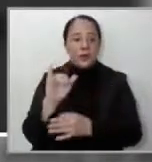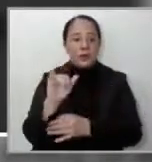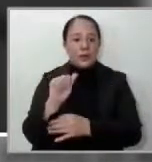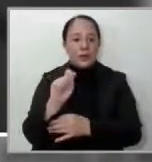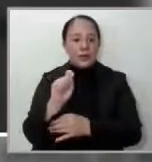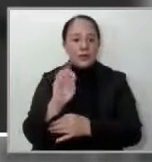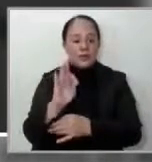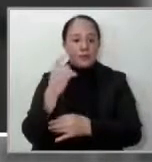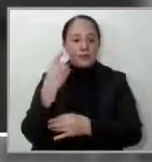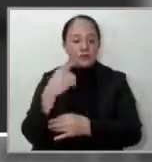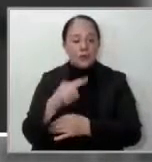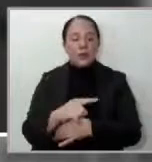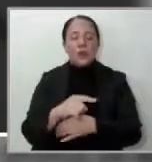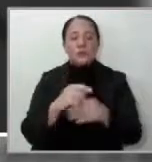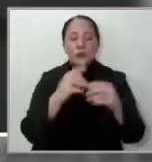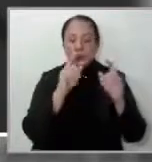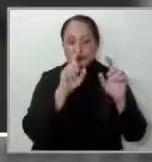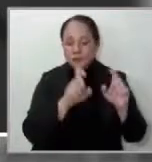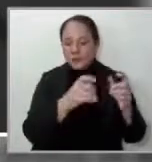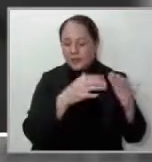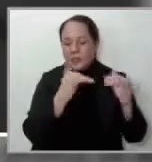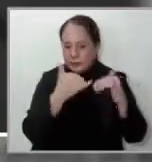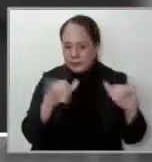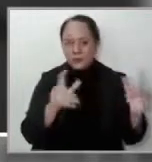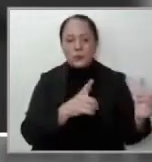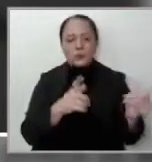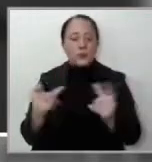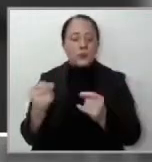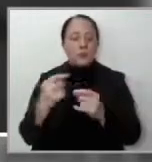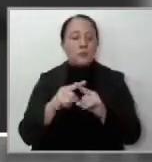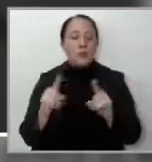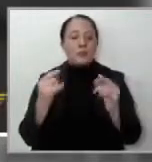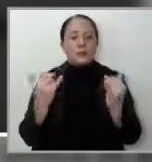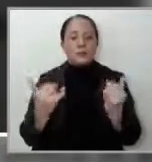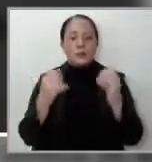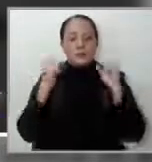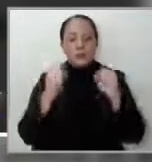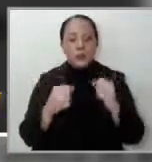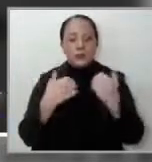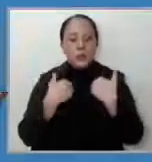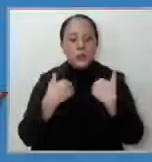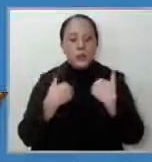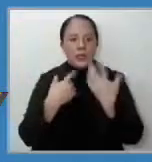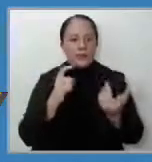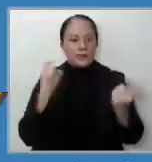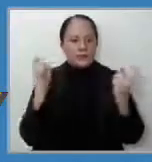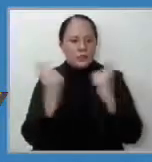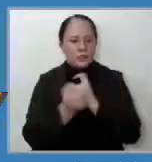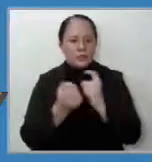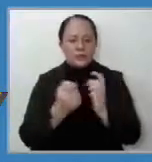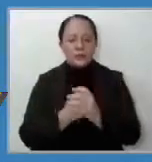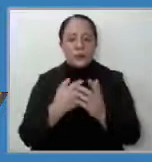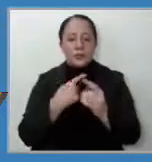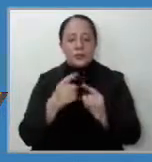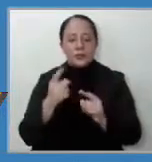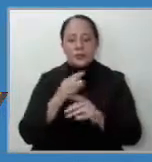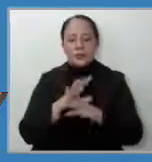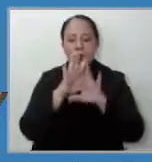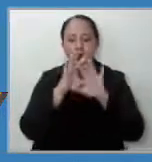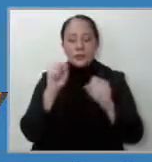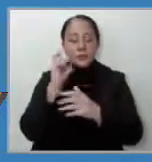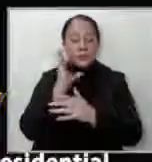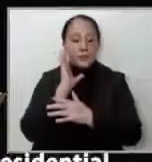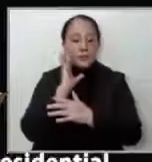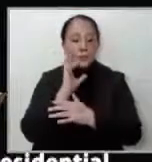sa pilot areas, ito rin ang ipatutupad ngayon bagamat maaaring magkaroon ng ilang pagbabago. Ayon kay Presidential